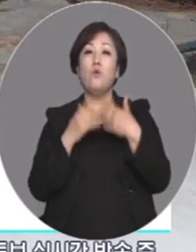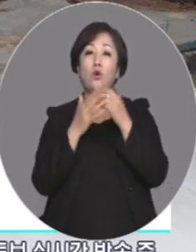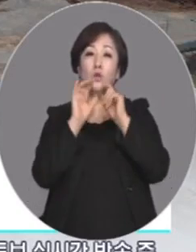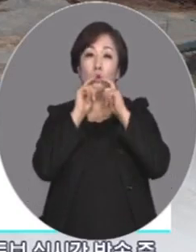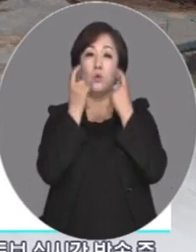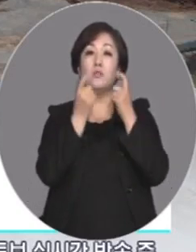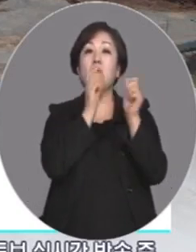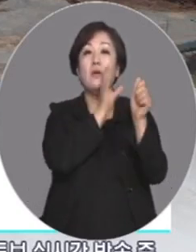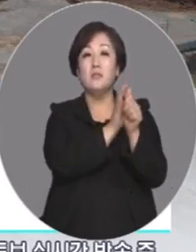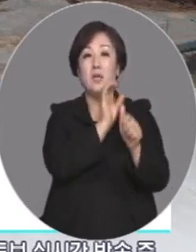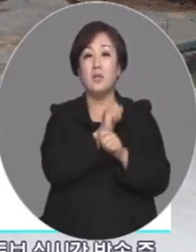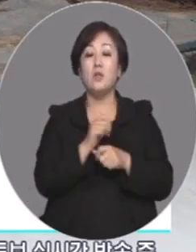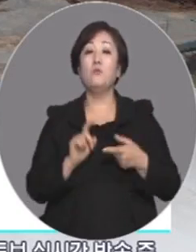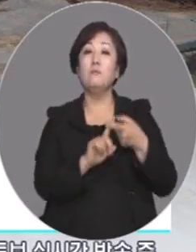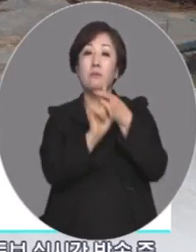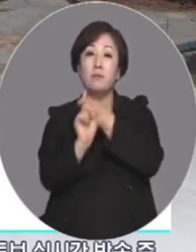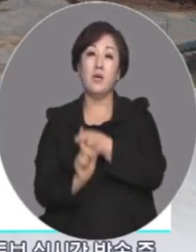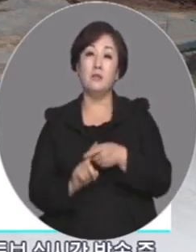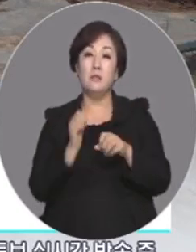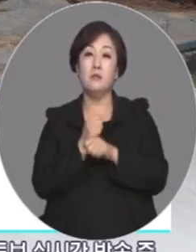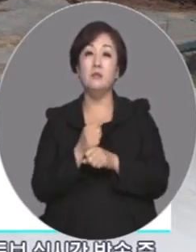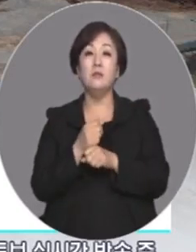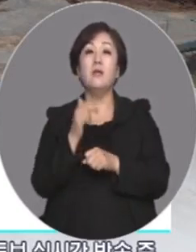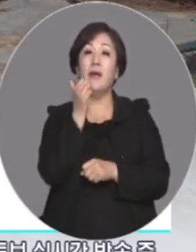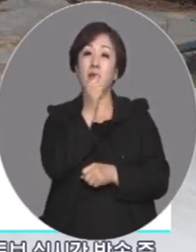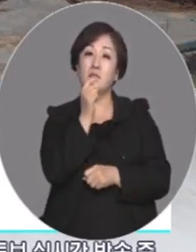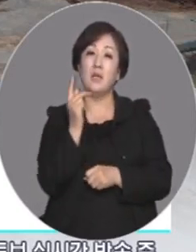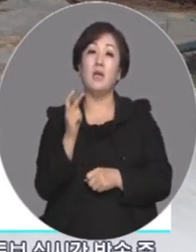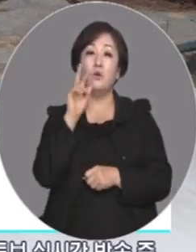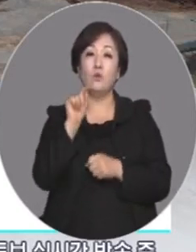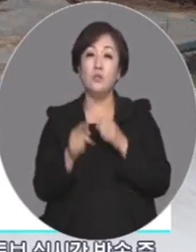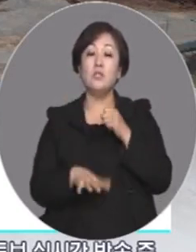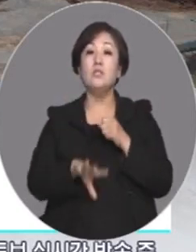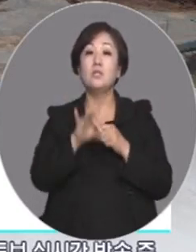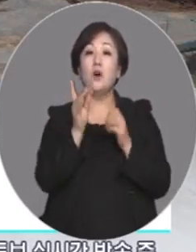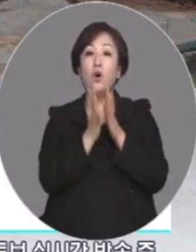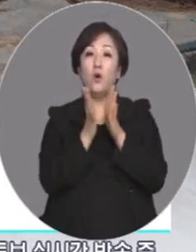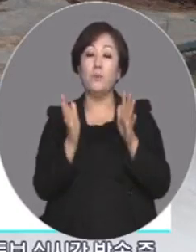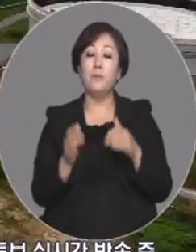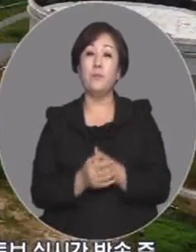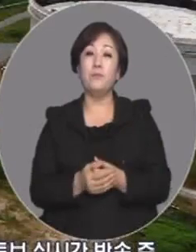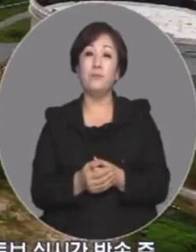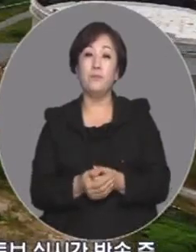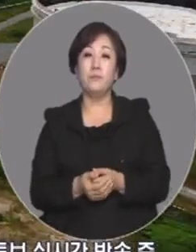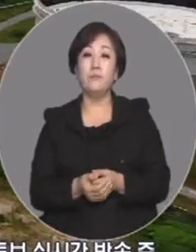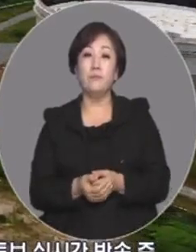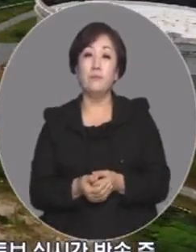수소 밸류체인을 구축하는 것은 이 회사가 처음입니다. 김진구 기자입니다.